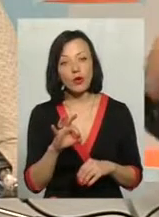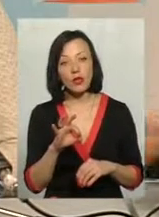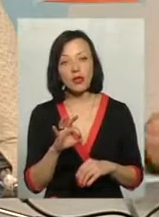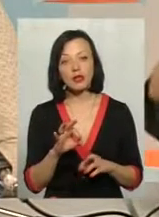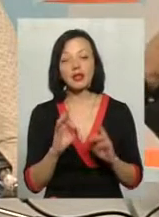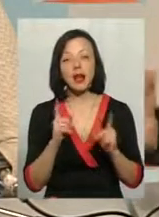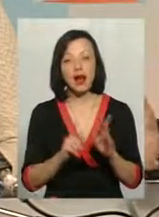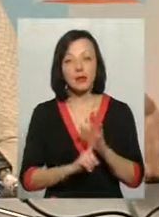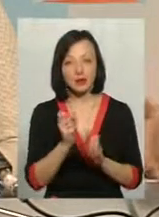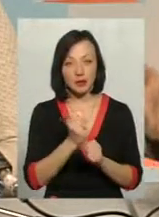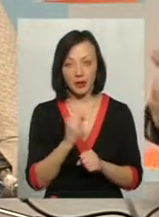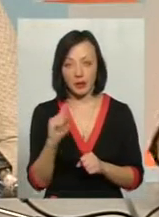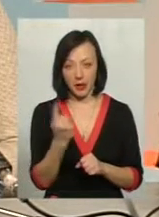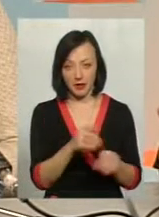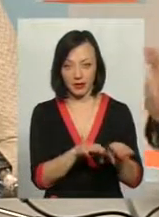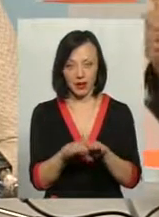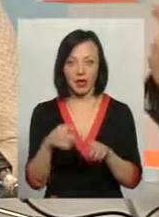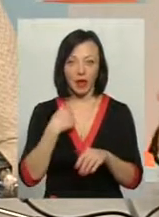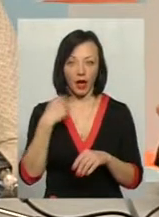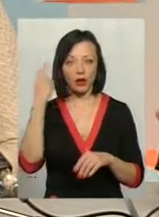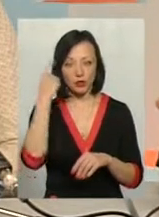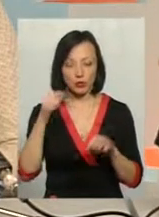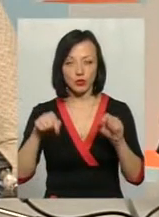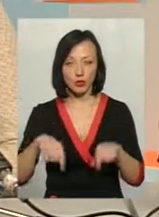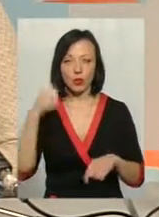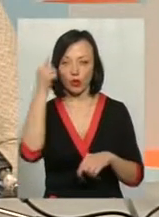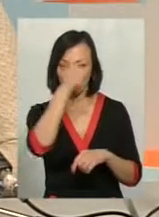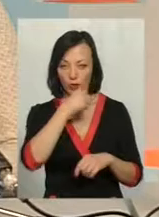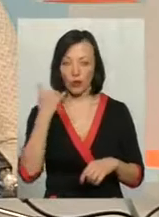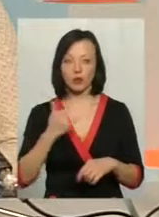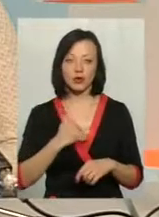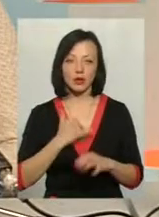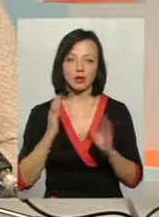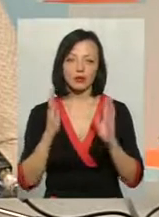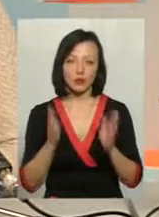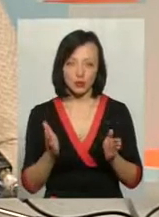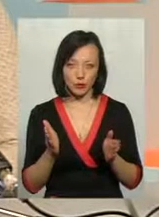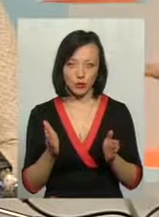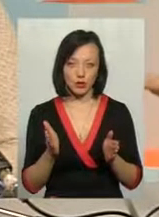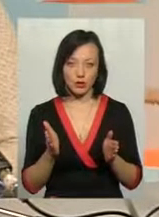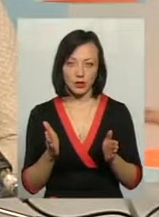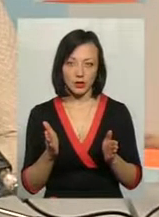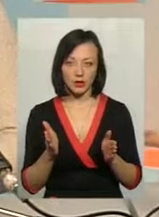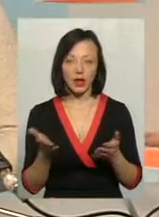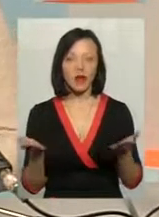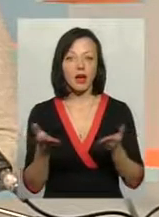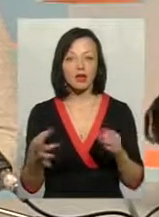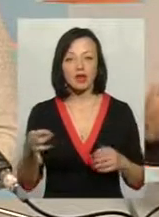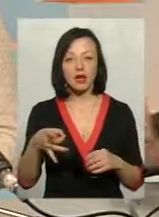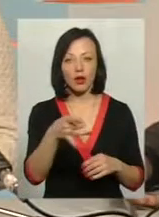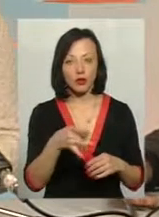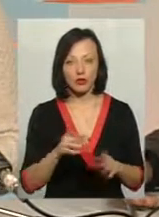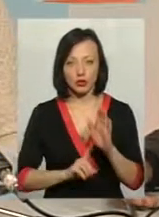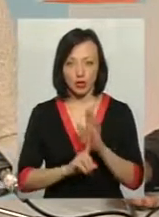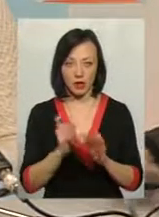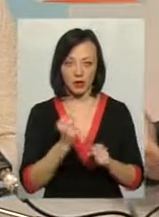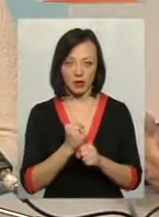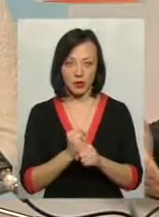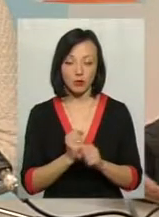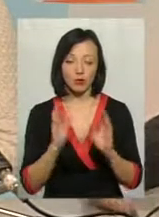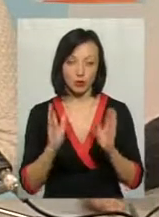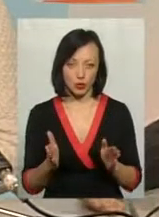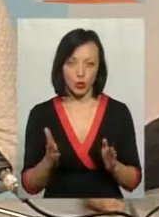наскільки запрацює первинка, я думаю, що цього року в нас будуть, бодай, в якихось регіонах, які вже почали це робити,